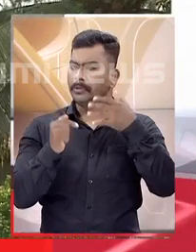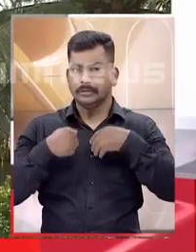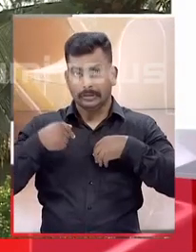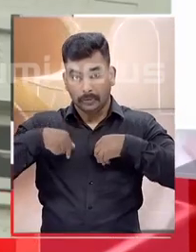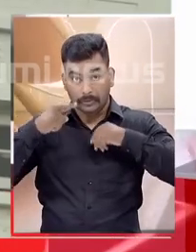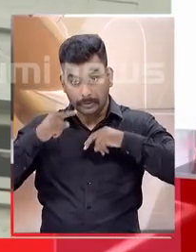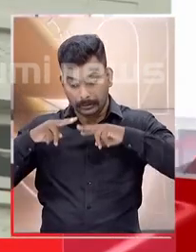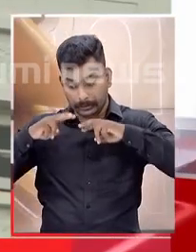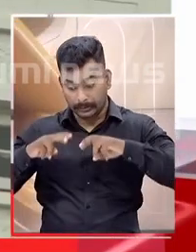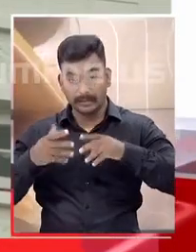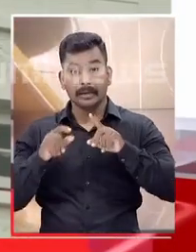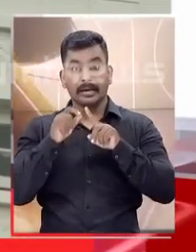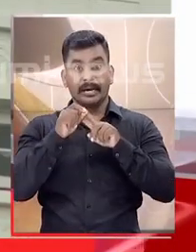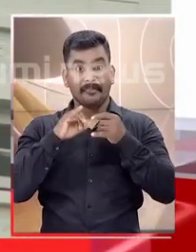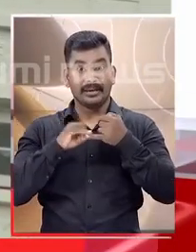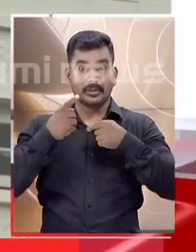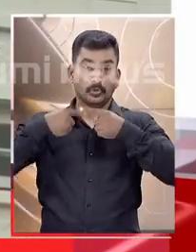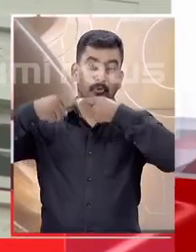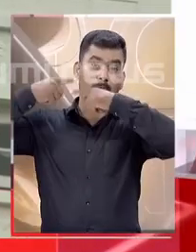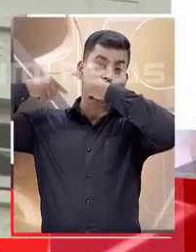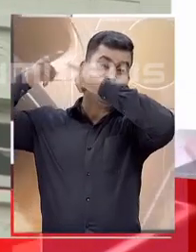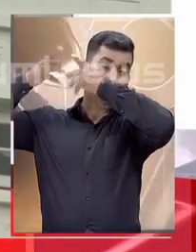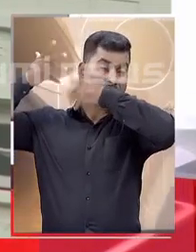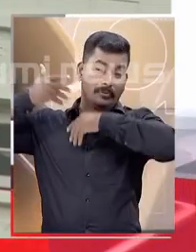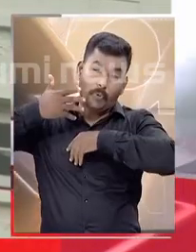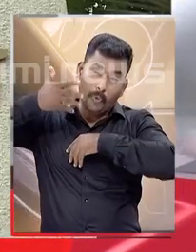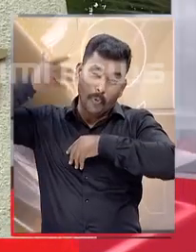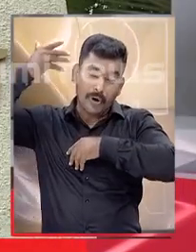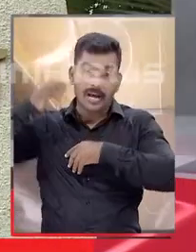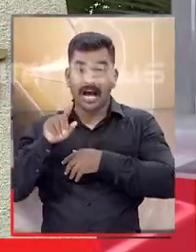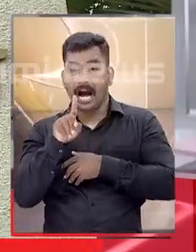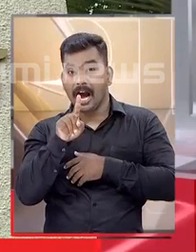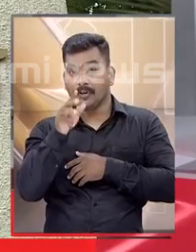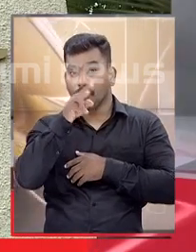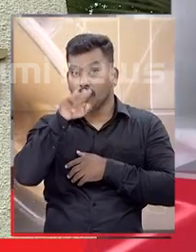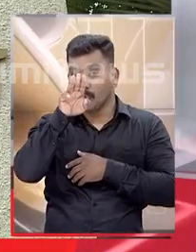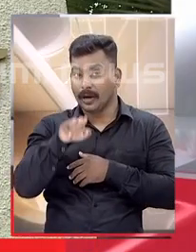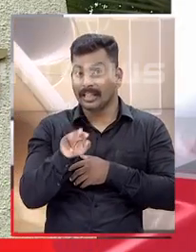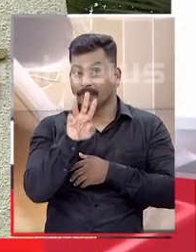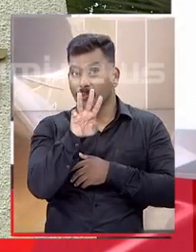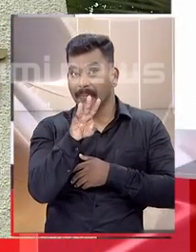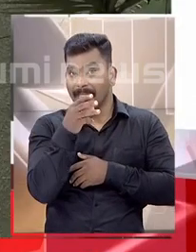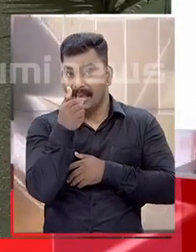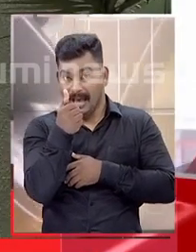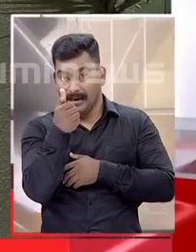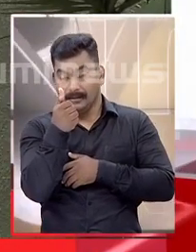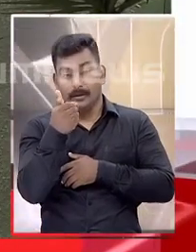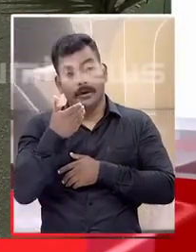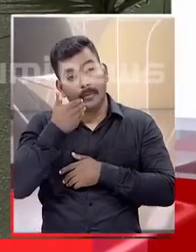നോക്കി. അതായത് പി എസ് സിയുടെ ചരിത്രം നോക്കിയാൽ തിരുവിതാംകൂറിൽ 1936 അതിനുശേഷം തിരുക്കൊച്ചിയിലും പി എസ്